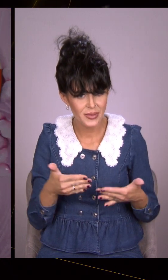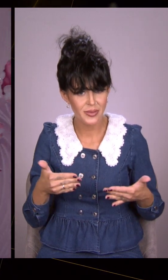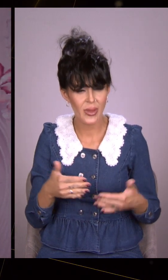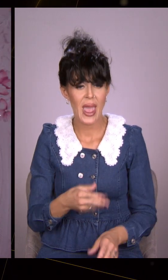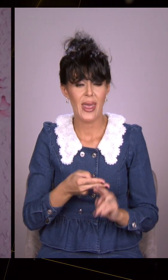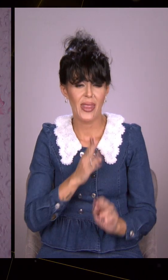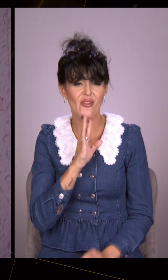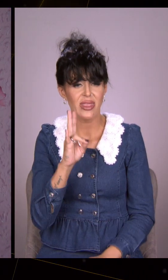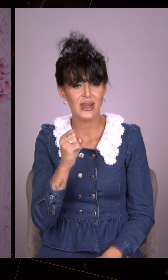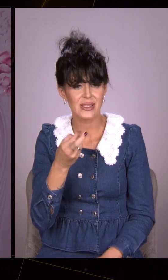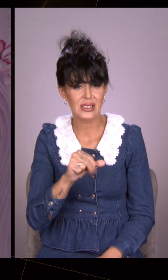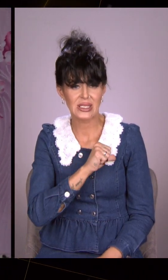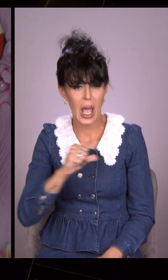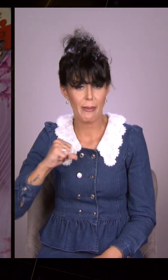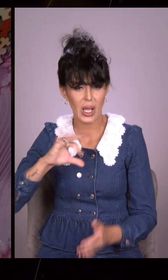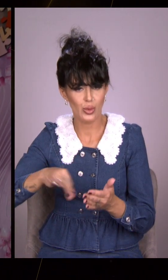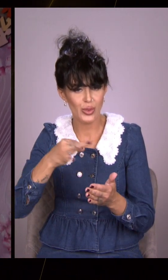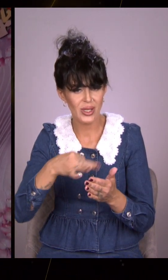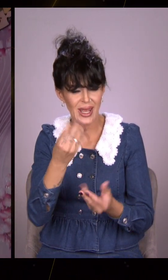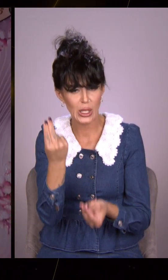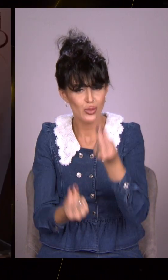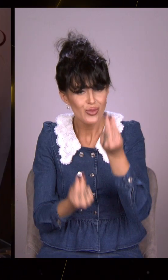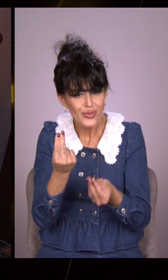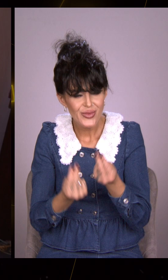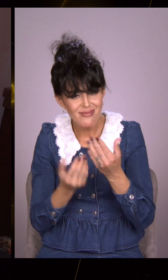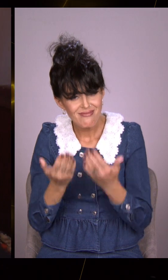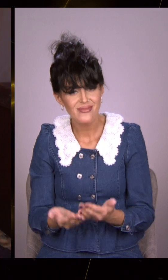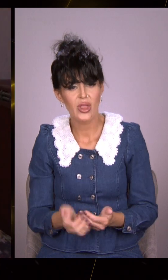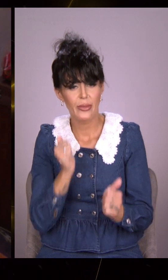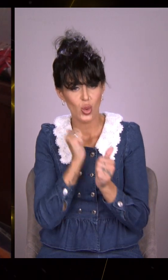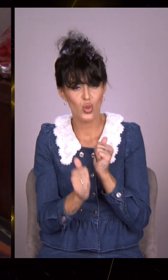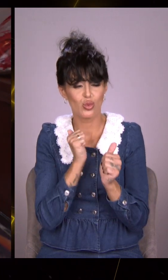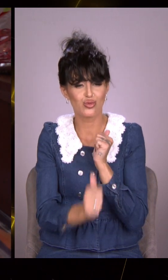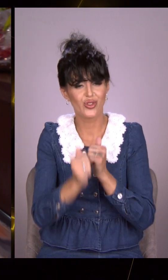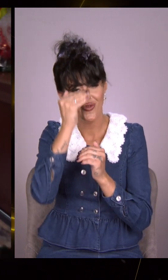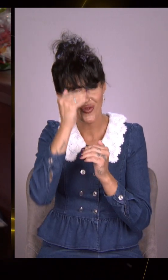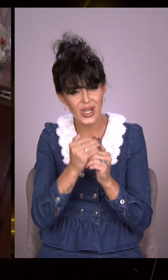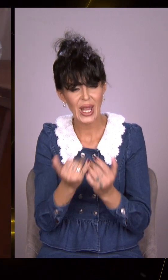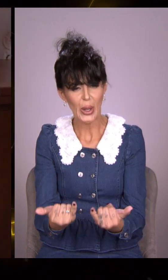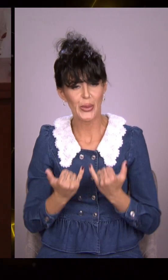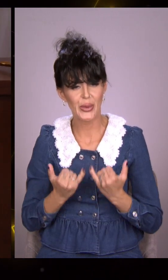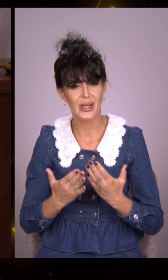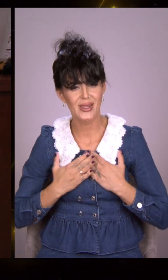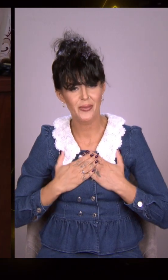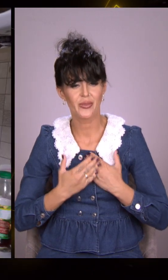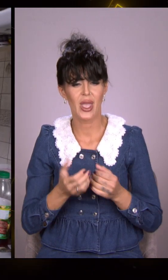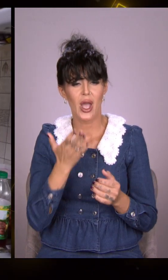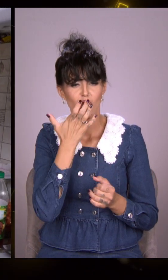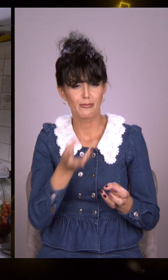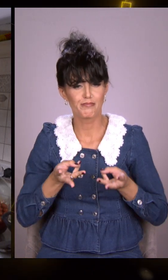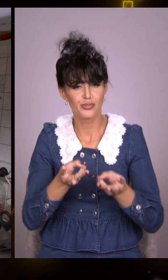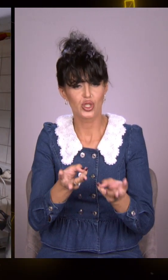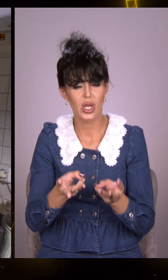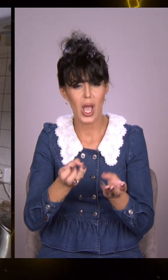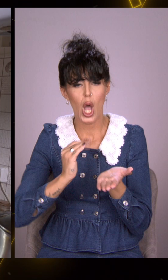шила іграшки. Ходила на гурток і шила іграшки. Кожен вечір робила нам у мікроволновці